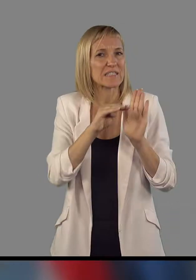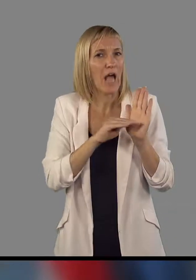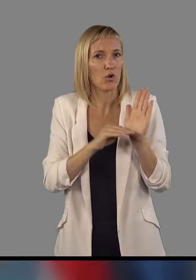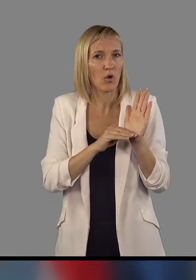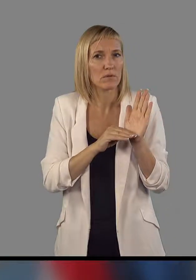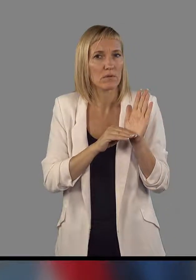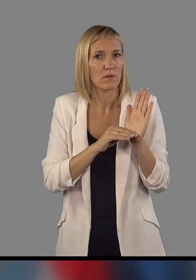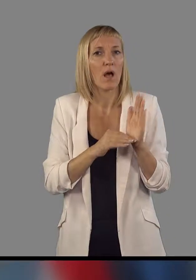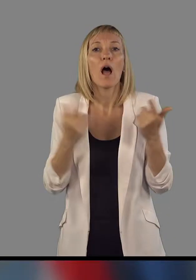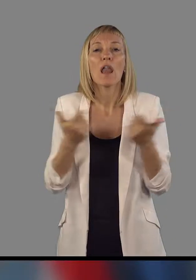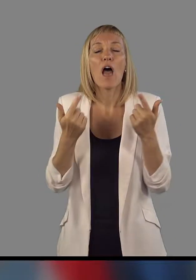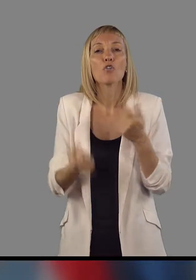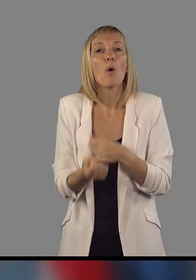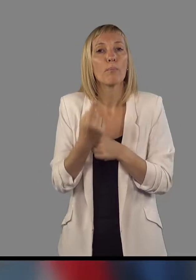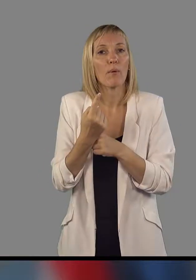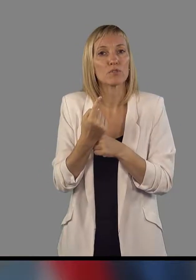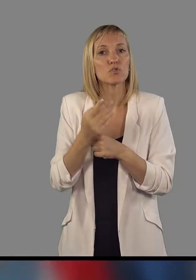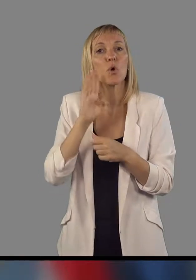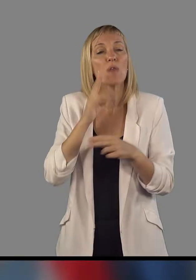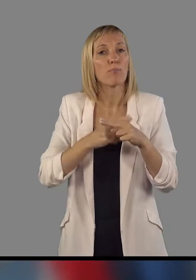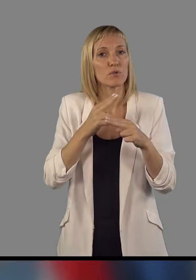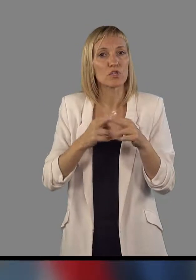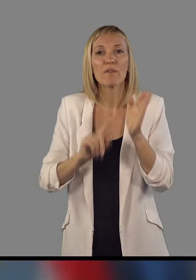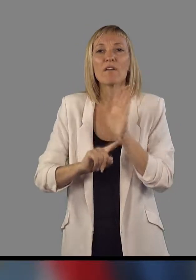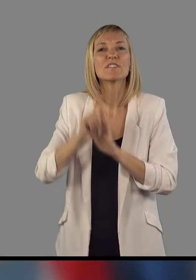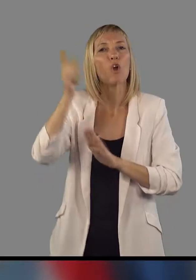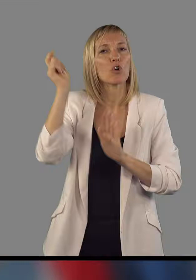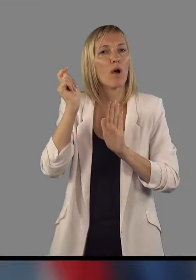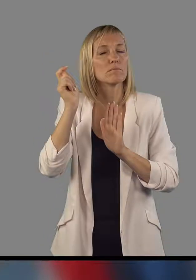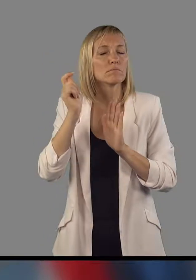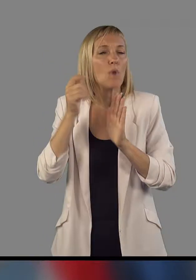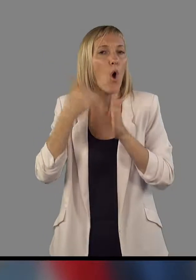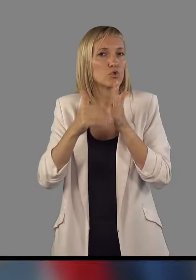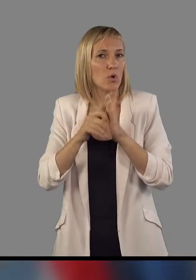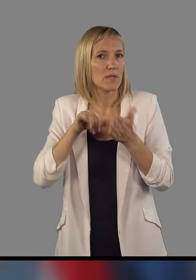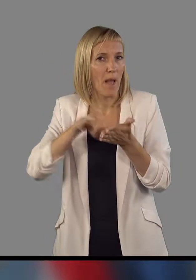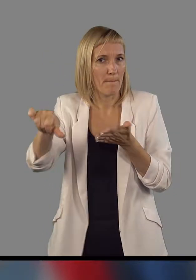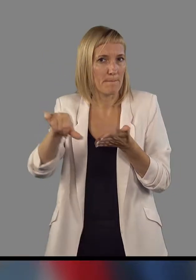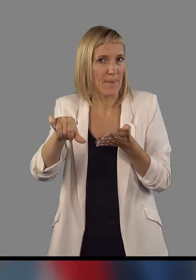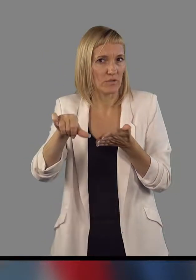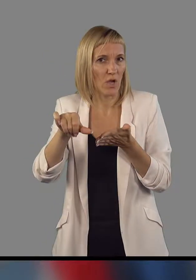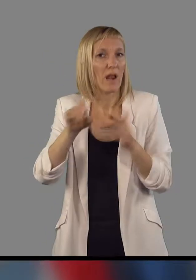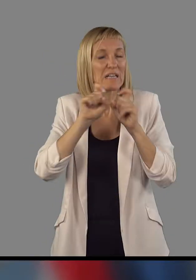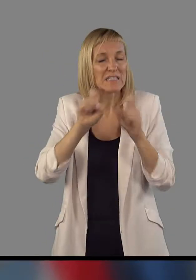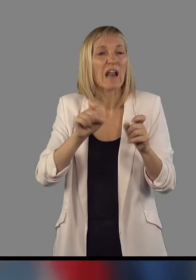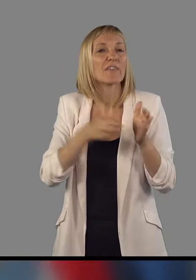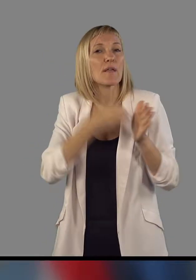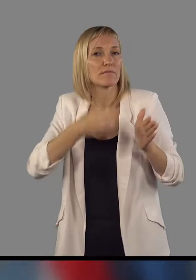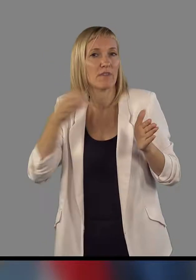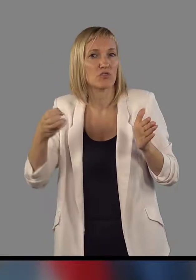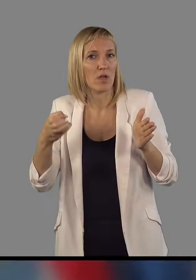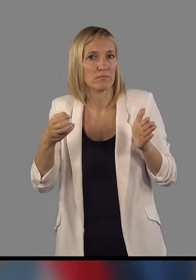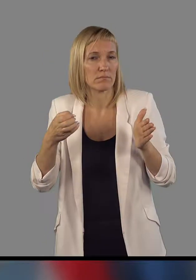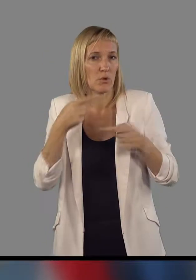da bo ta zakon vendarle lahko povzročil, da bo država visoke odškodnine plačevala, prav na račun dolgih